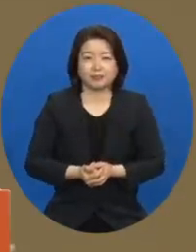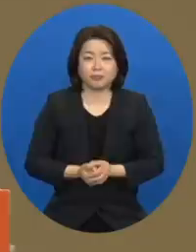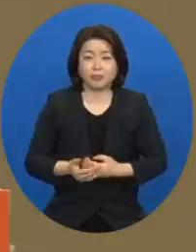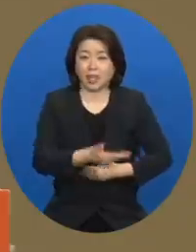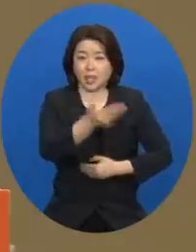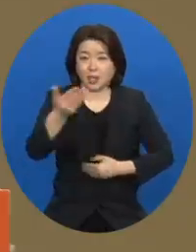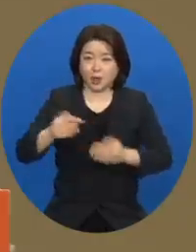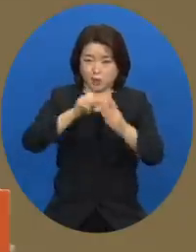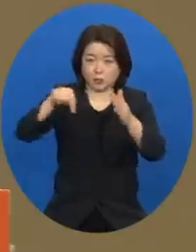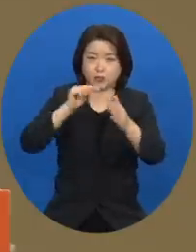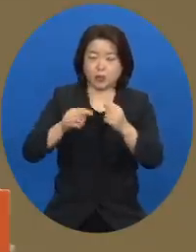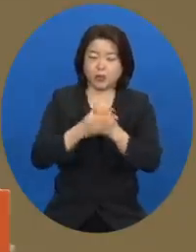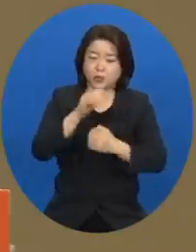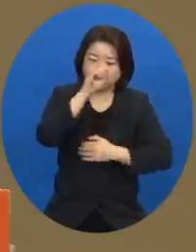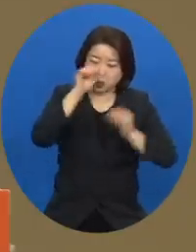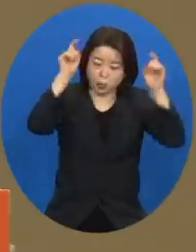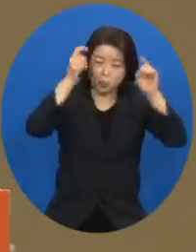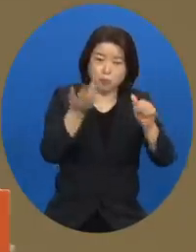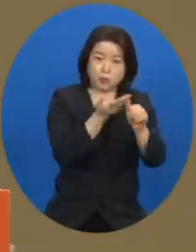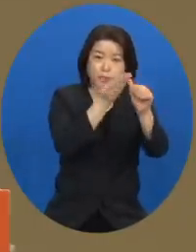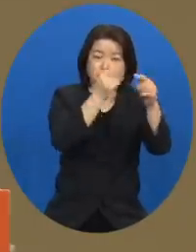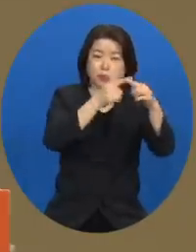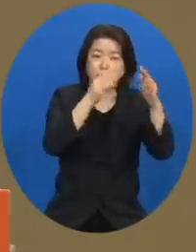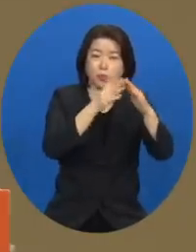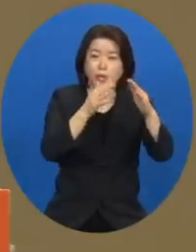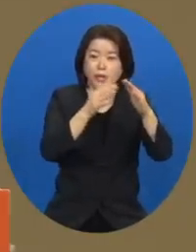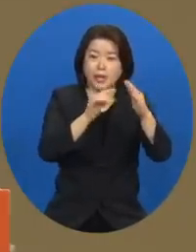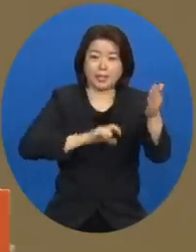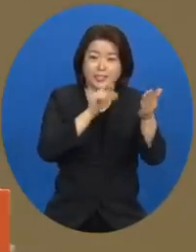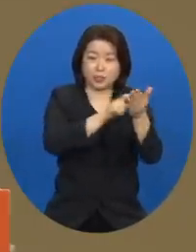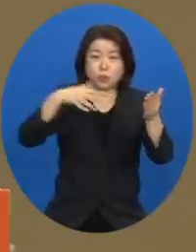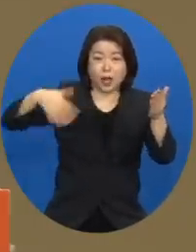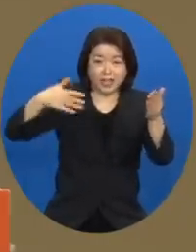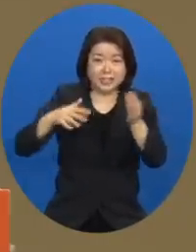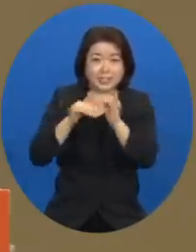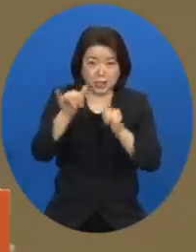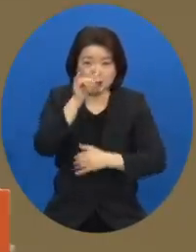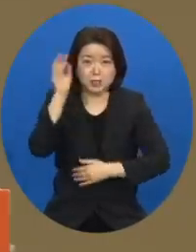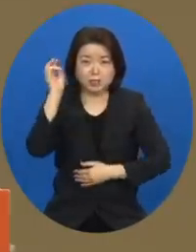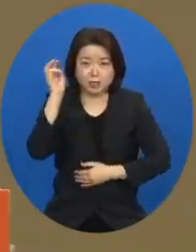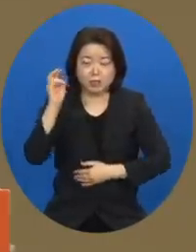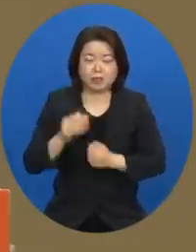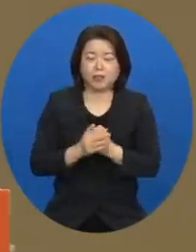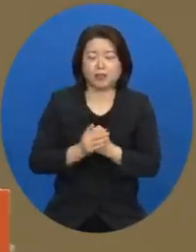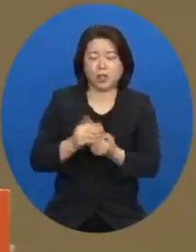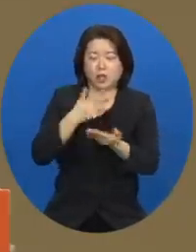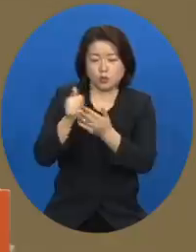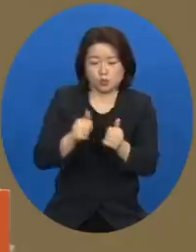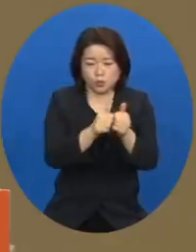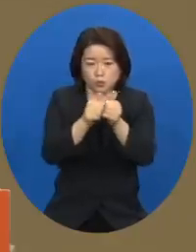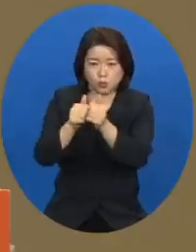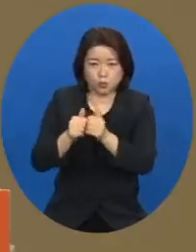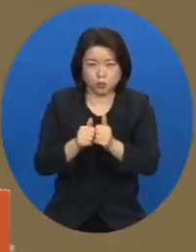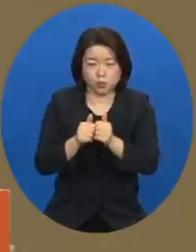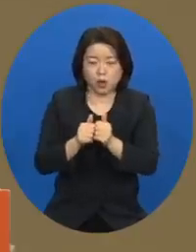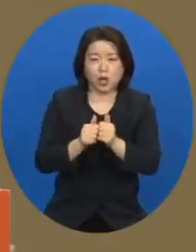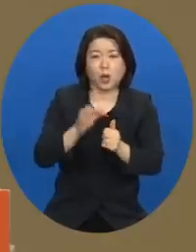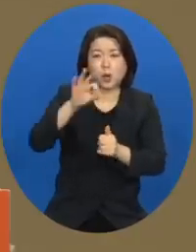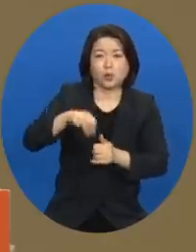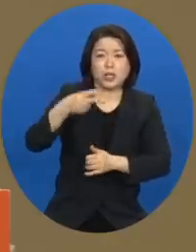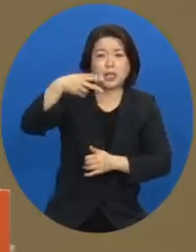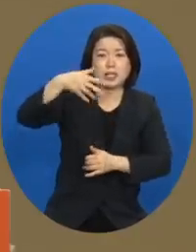여러분 중에는 선한목자교회 교인이 아니신 분들도 계실 겁니다. 위드 지저스 미니스트리, 위지엠 사역에